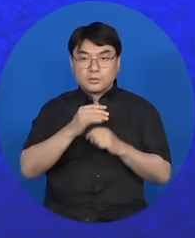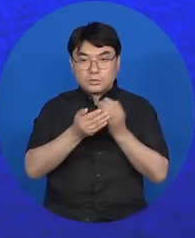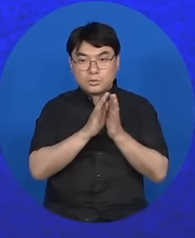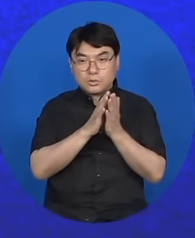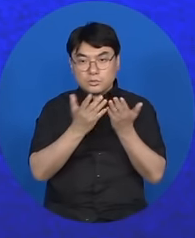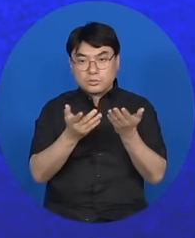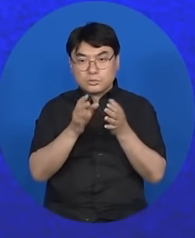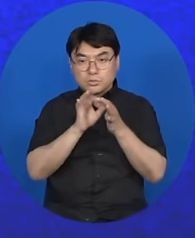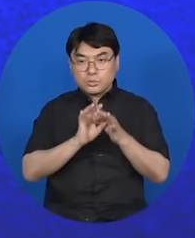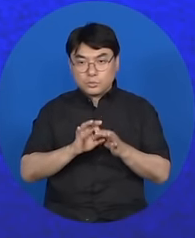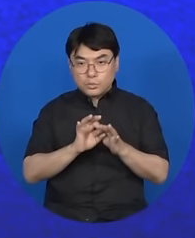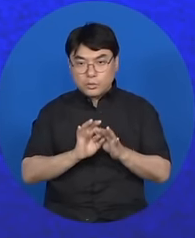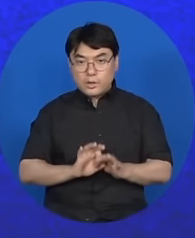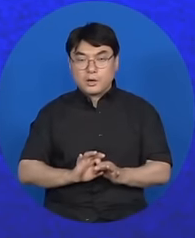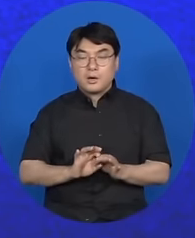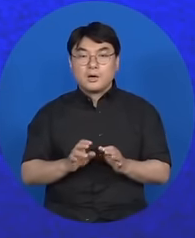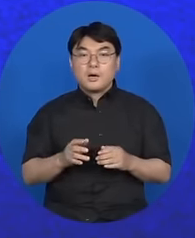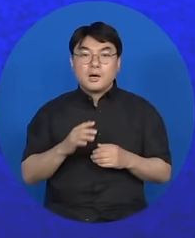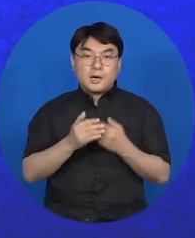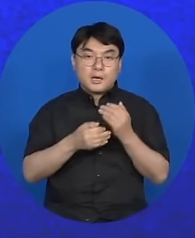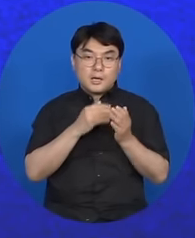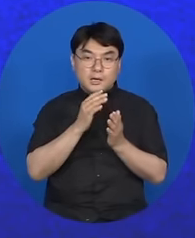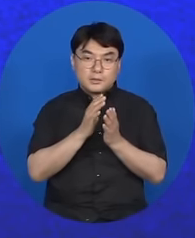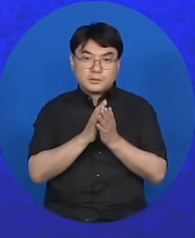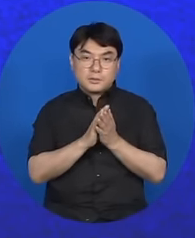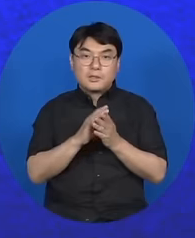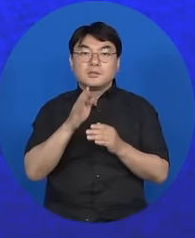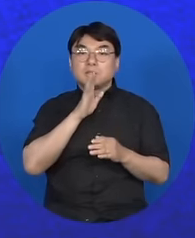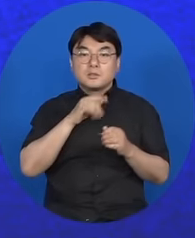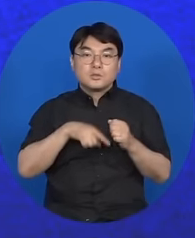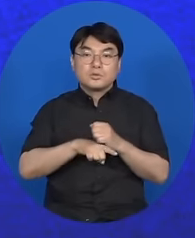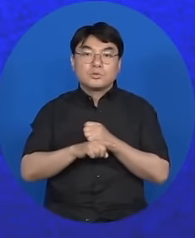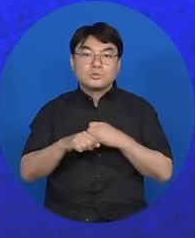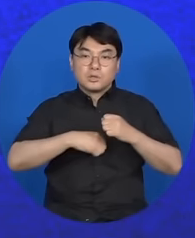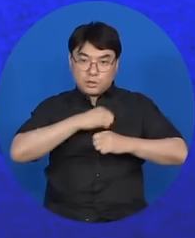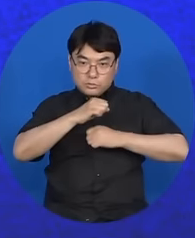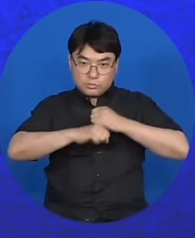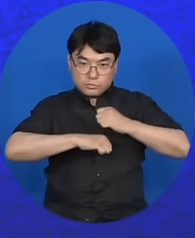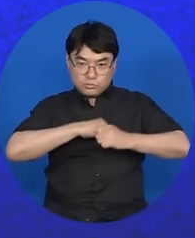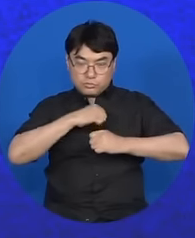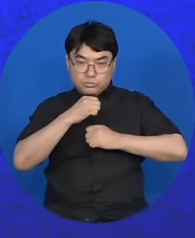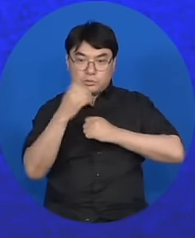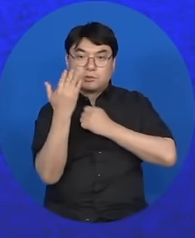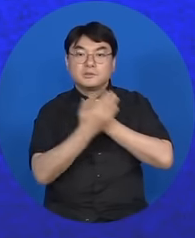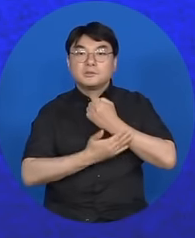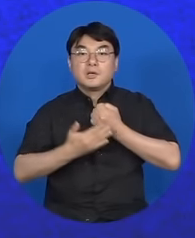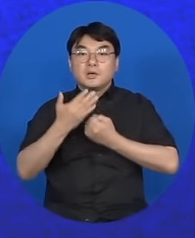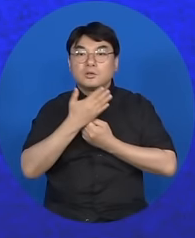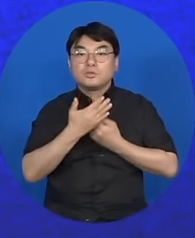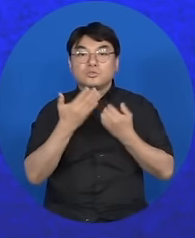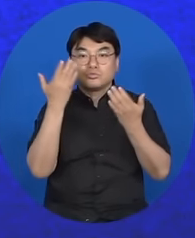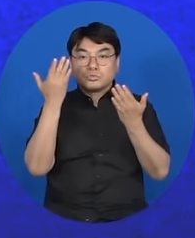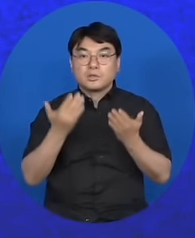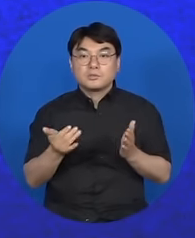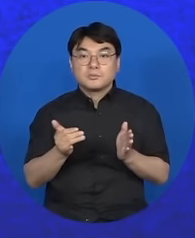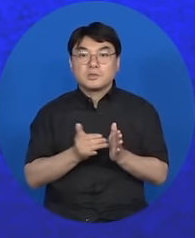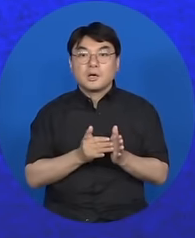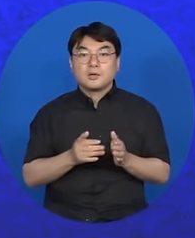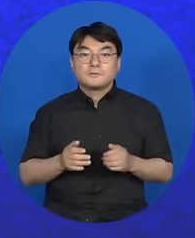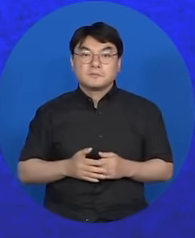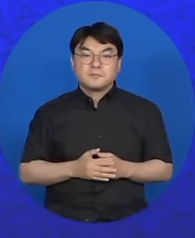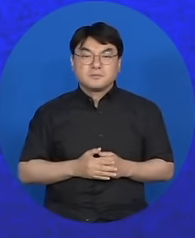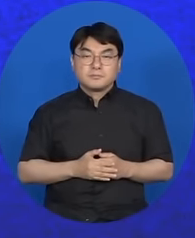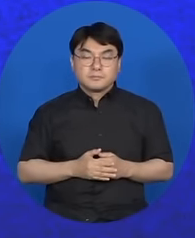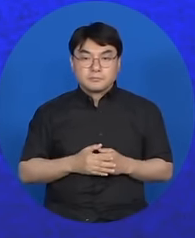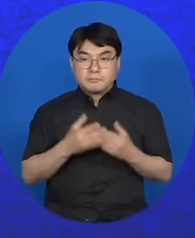그녀의 어떤 무지를 깨우쳐주시고 진리로 자유케 되어주는 은혜를 주셨기 때문에 그래요. 근데 이와 비슷한 역사가 오늘 본문에도